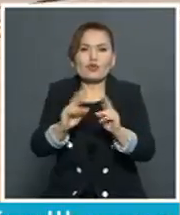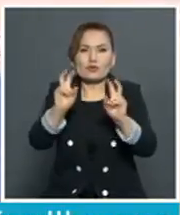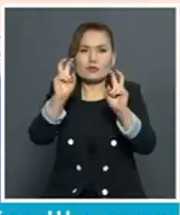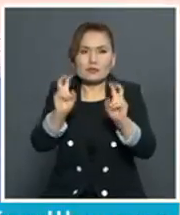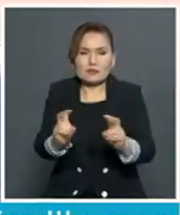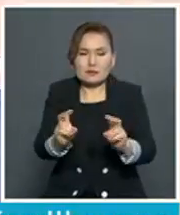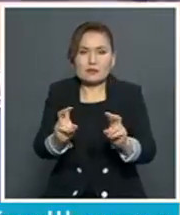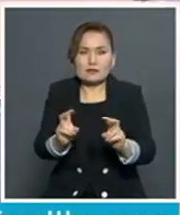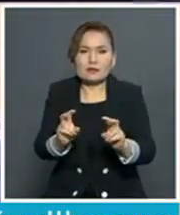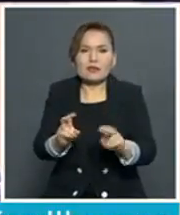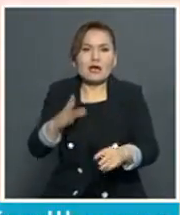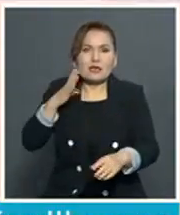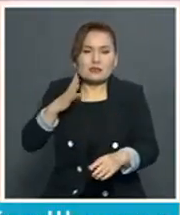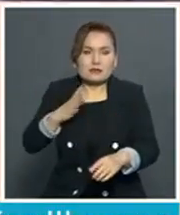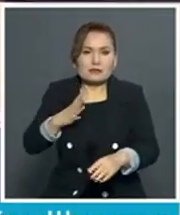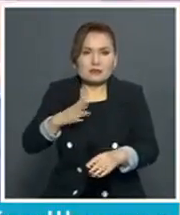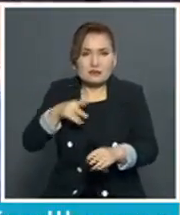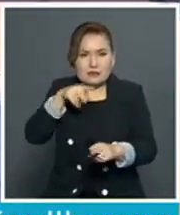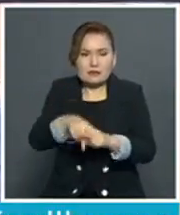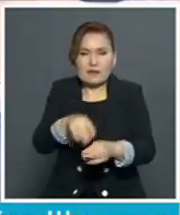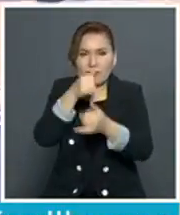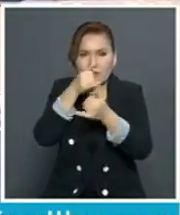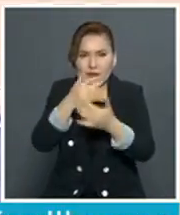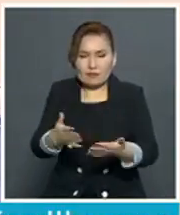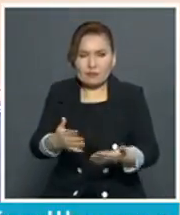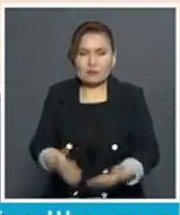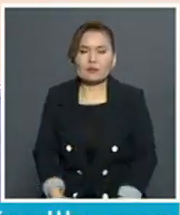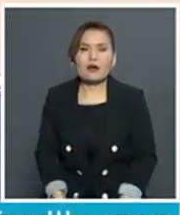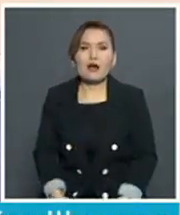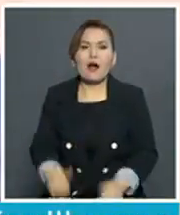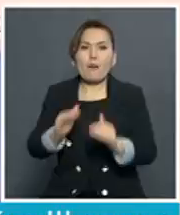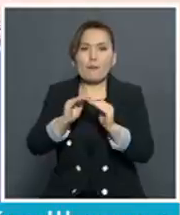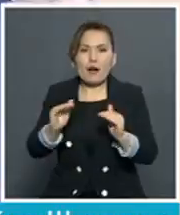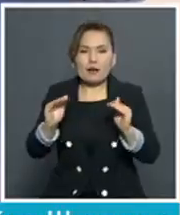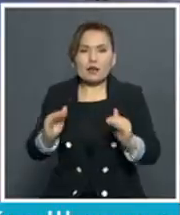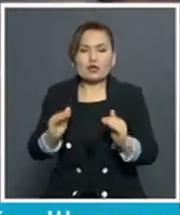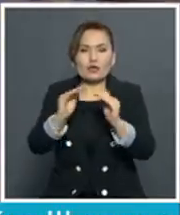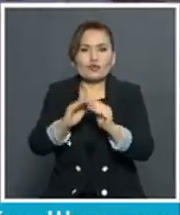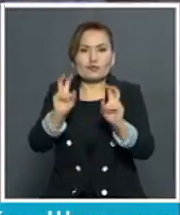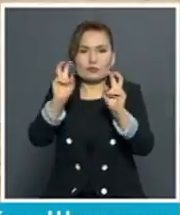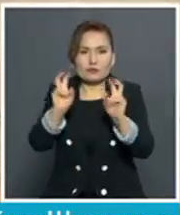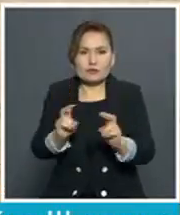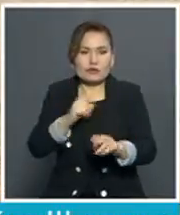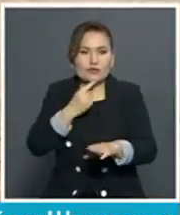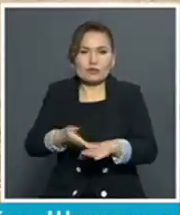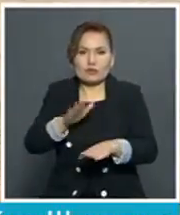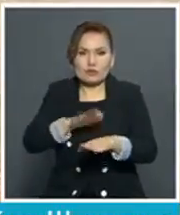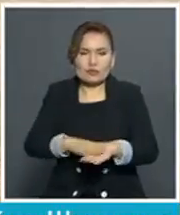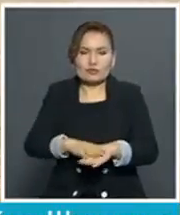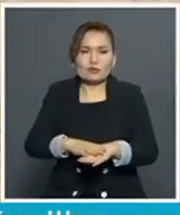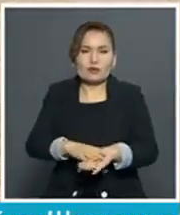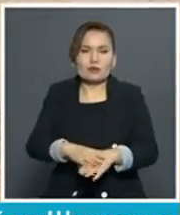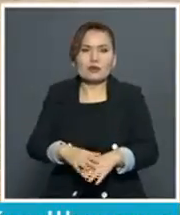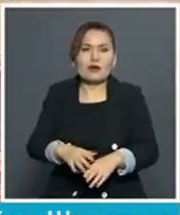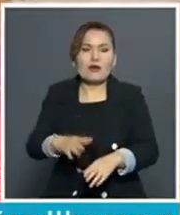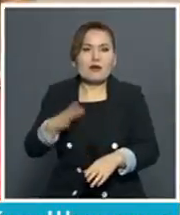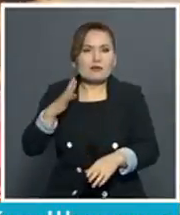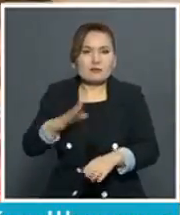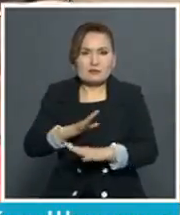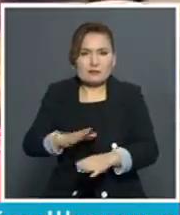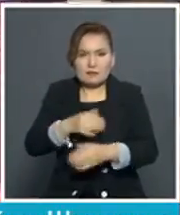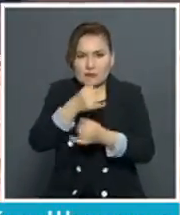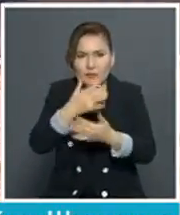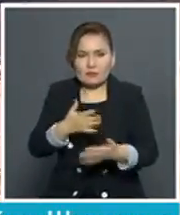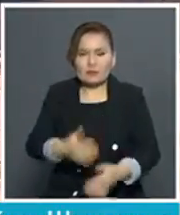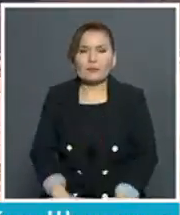емес. Балаларды үйде ұстау қиын, хотя бы ауа жұтсын деп кішкене маска бәрін кигізіп шықтық. Иә, балалар індет вирус дегенді жете